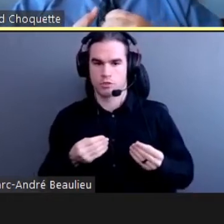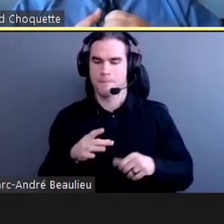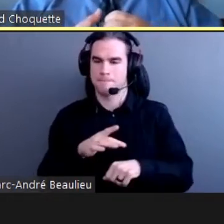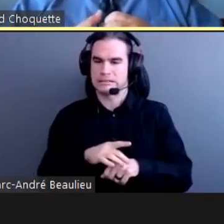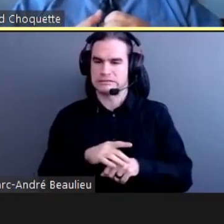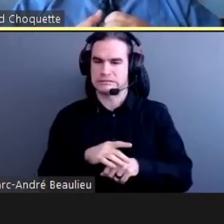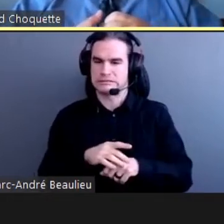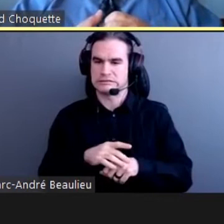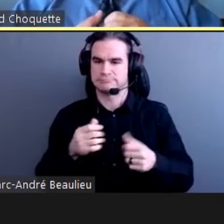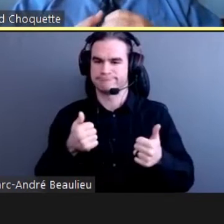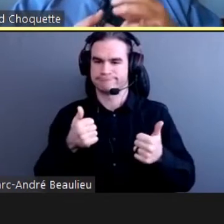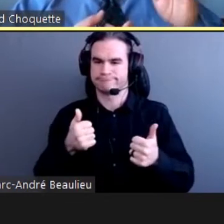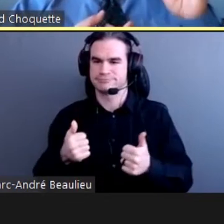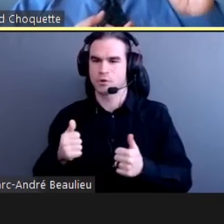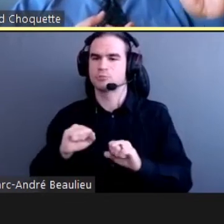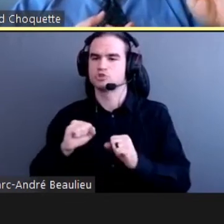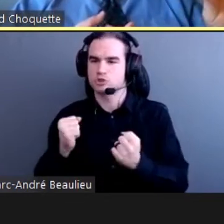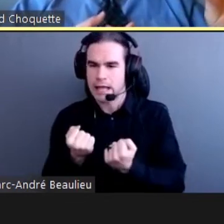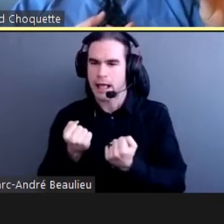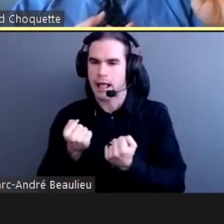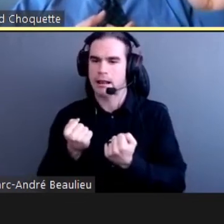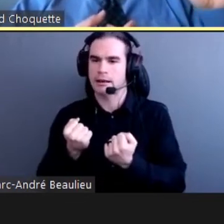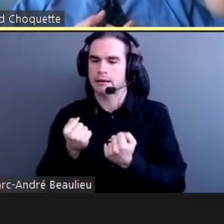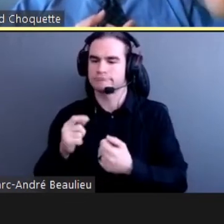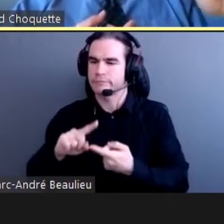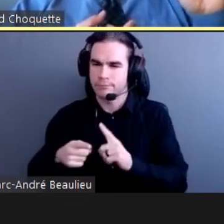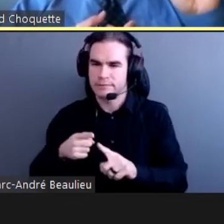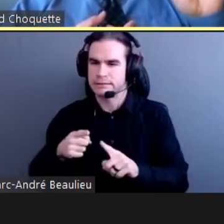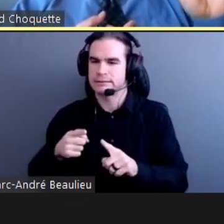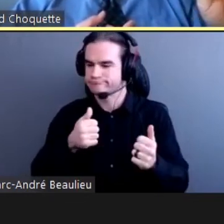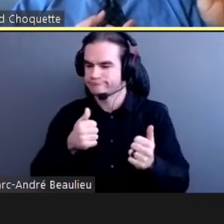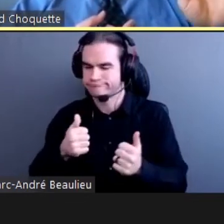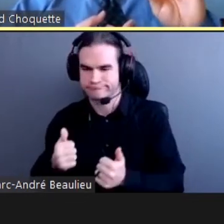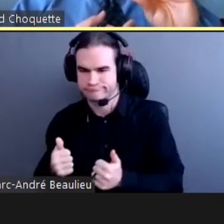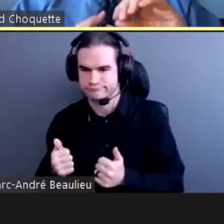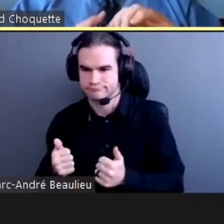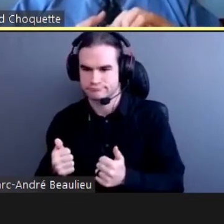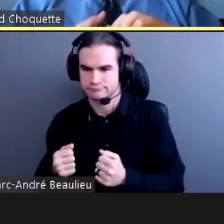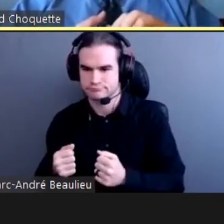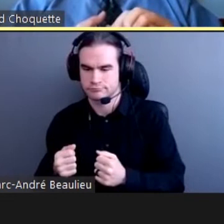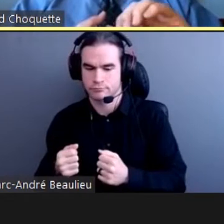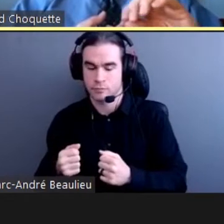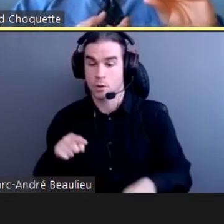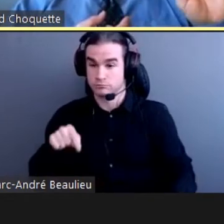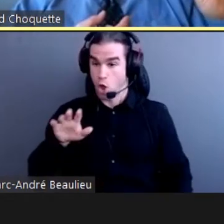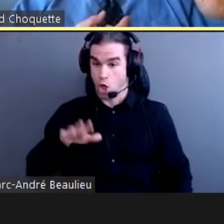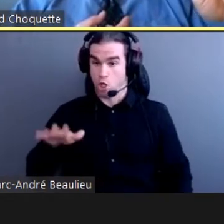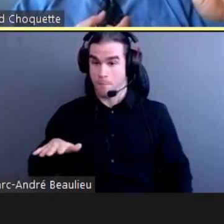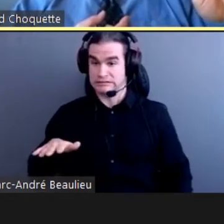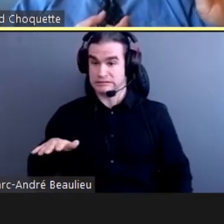dégénérative d'ordre social. Mais comme on dit, un n'implique pas directement